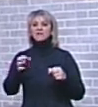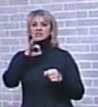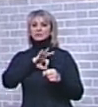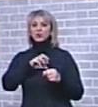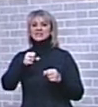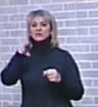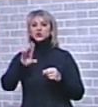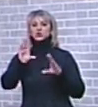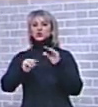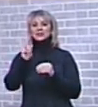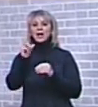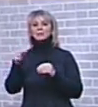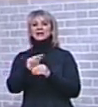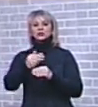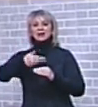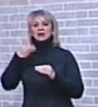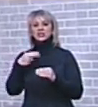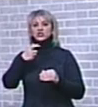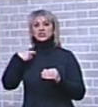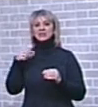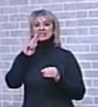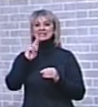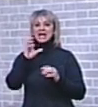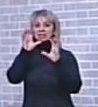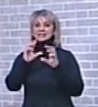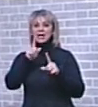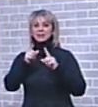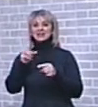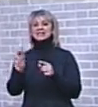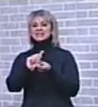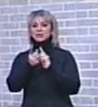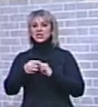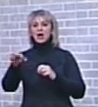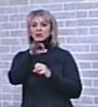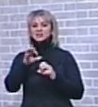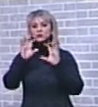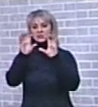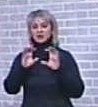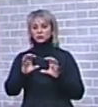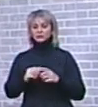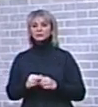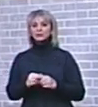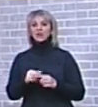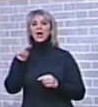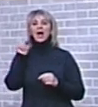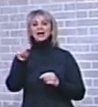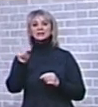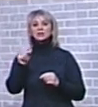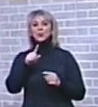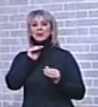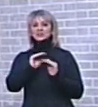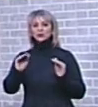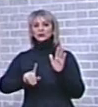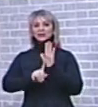Воспользоваться спецсчетом капремонта раньше. Депутаты Заксобрания готовят изменения в областной закон. Они